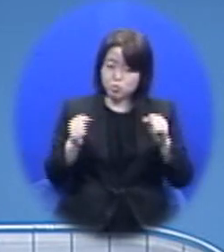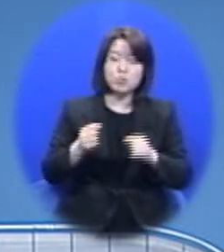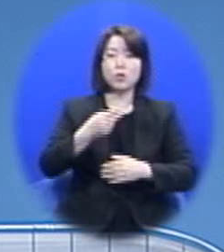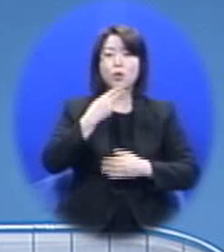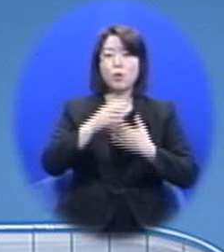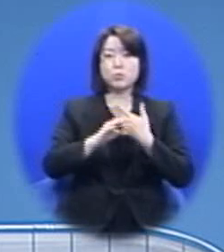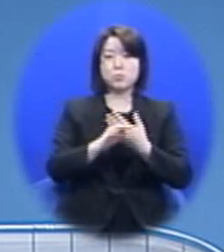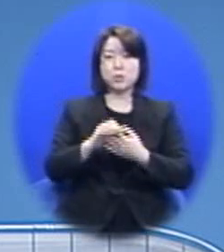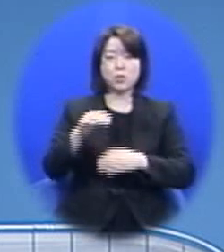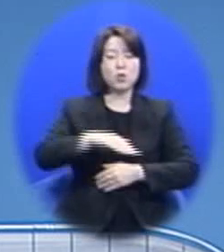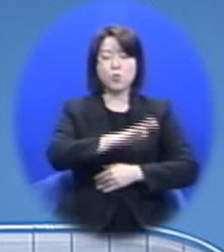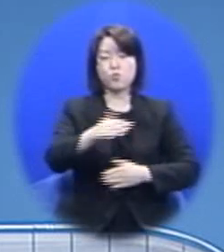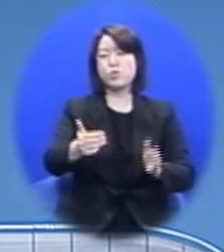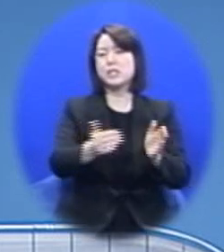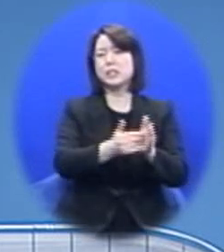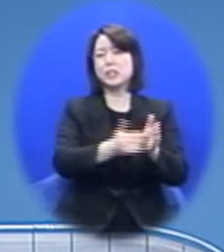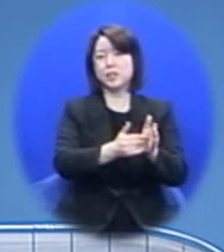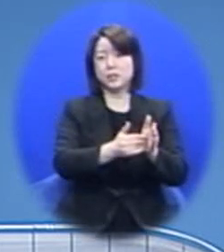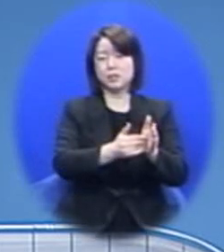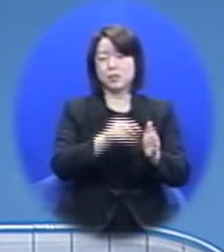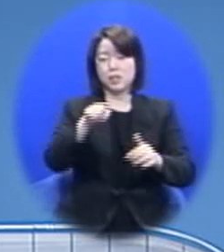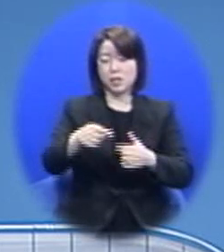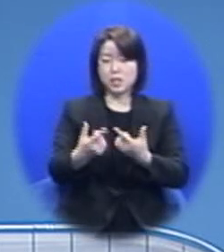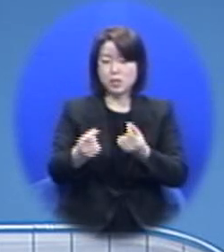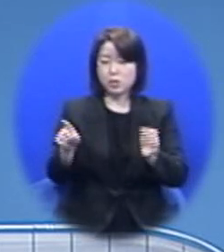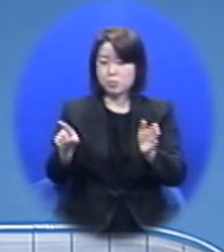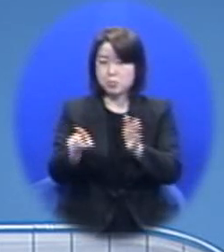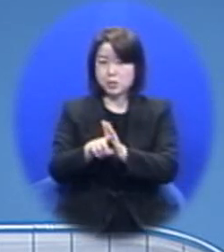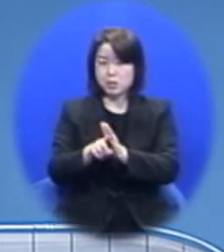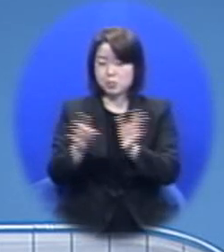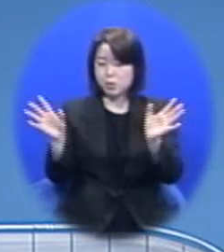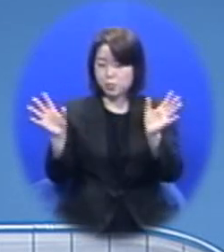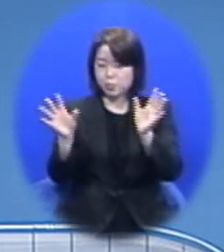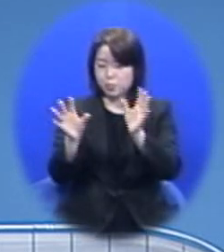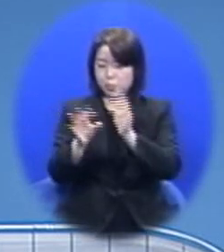끝이다, 이런 믿음이 없어지는